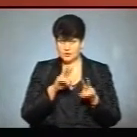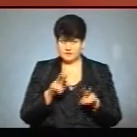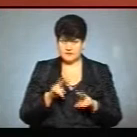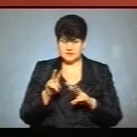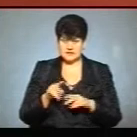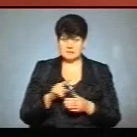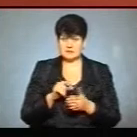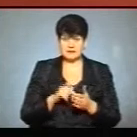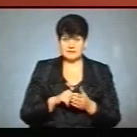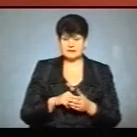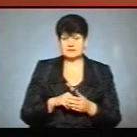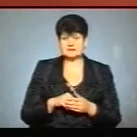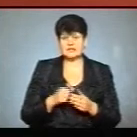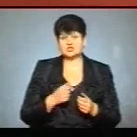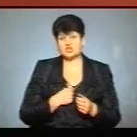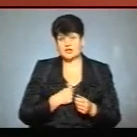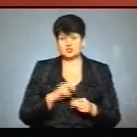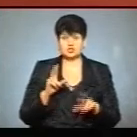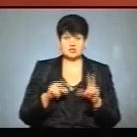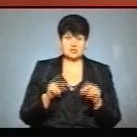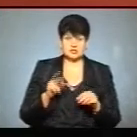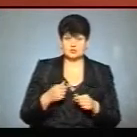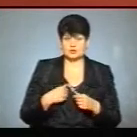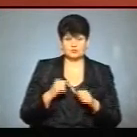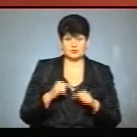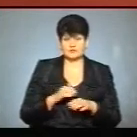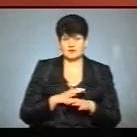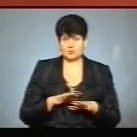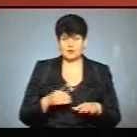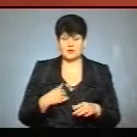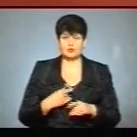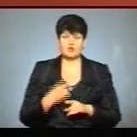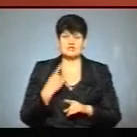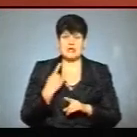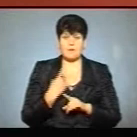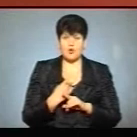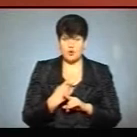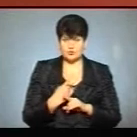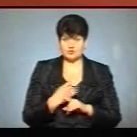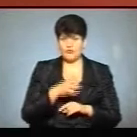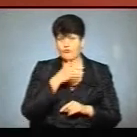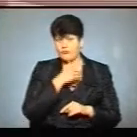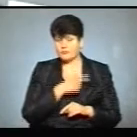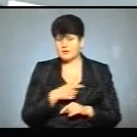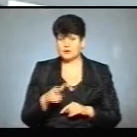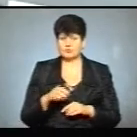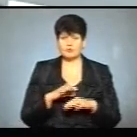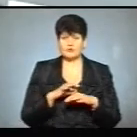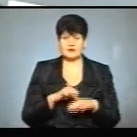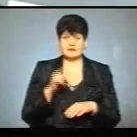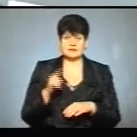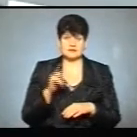проходили? На жаль, чи на щастя, в нас такої змоги не було, тому що нам було заборонено в період проведення